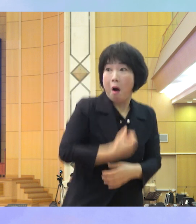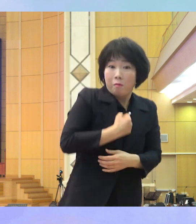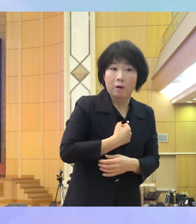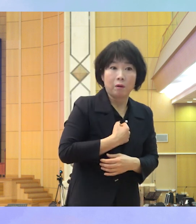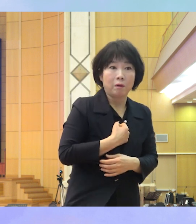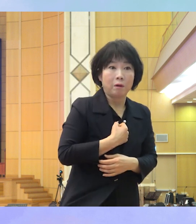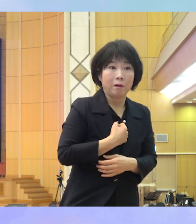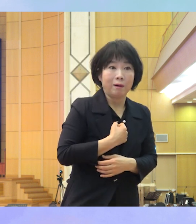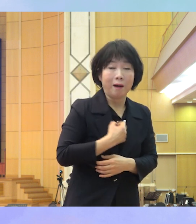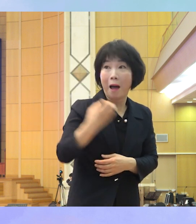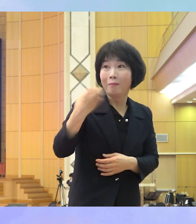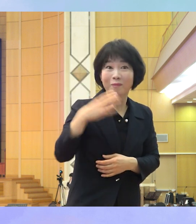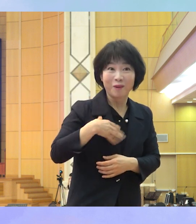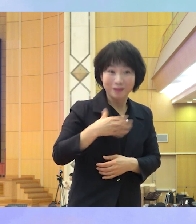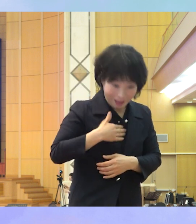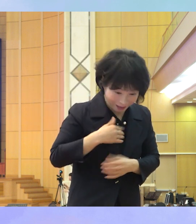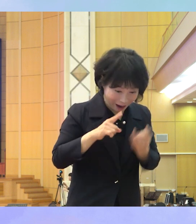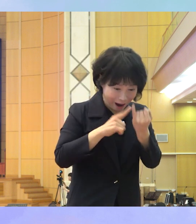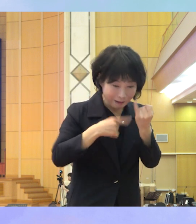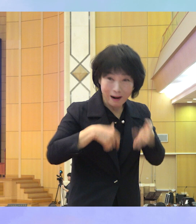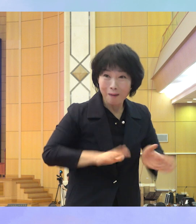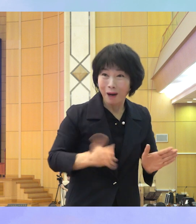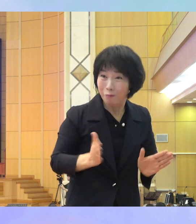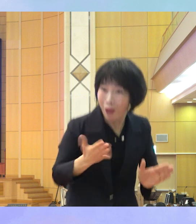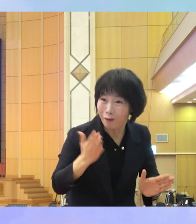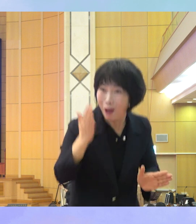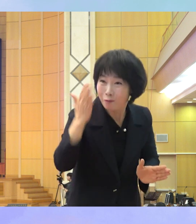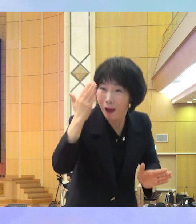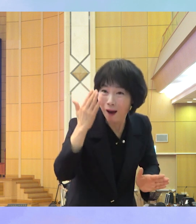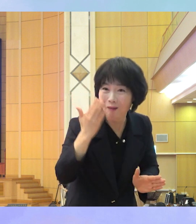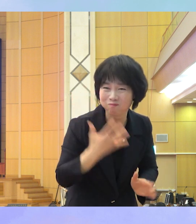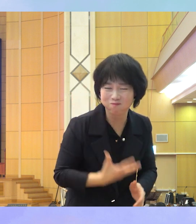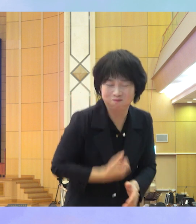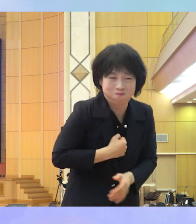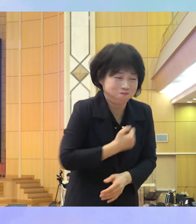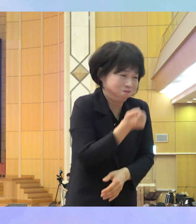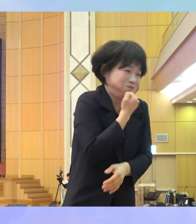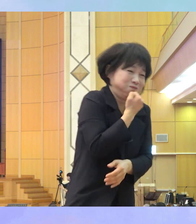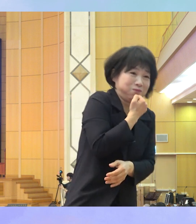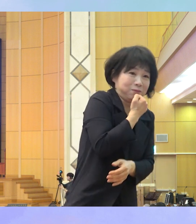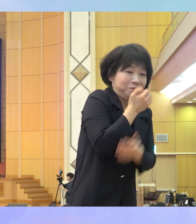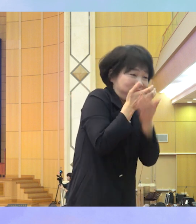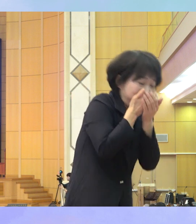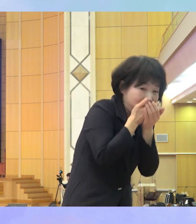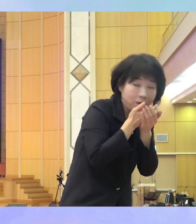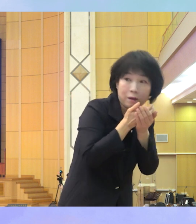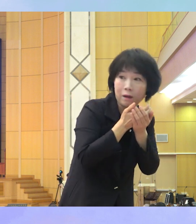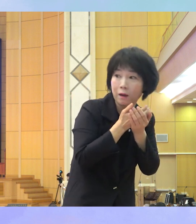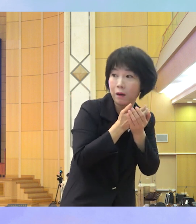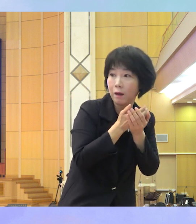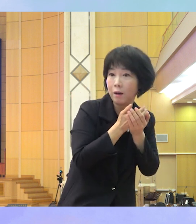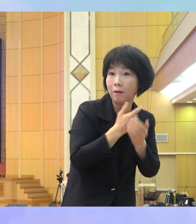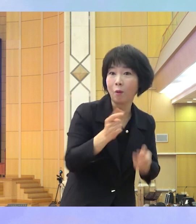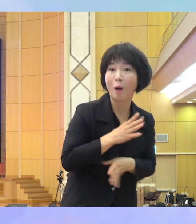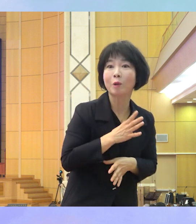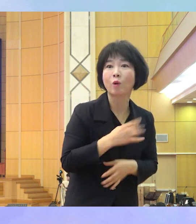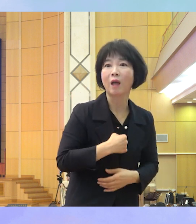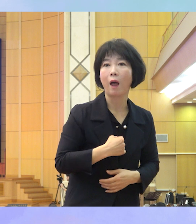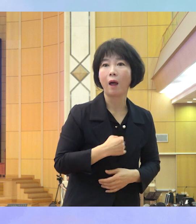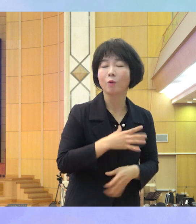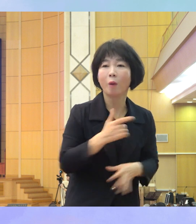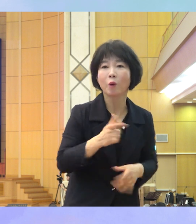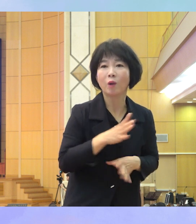얼마나 놀랬겠어요. 아브라함도 놀랬는데 하나님이 나에게 아들을 준다고 하는 건 익히 내가 알고는